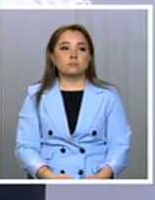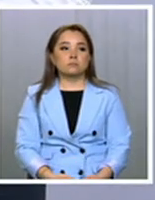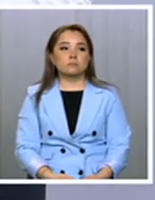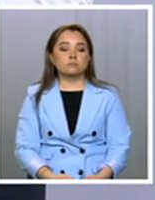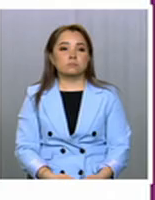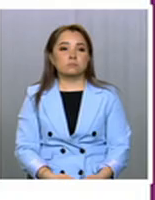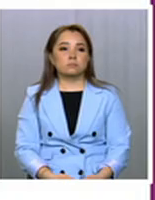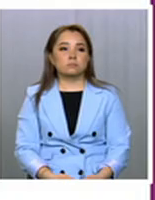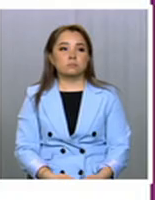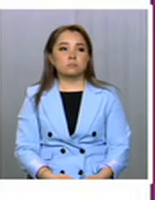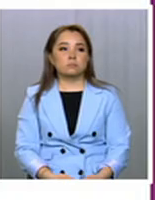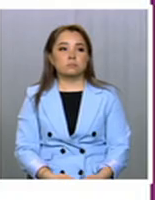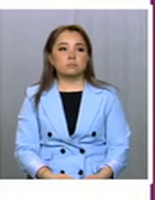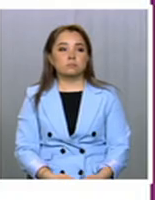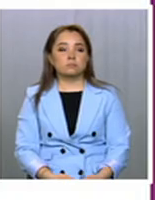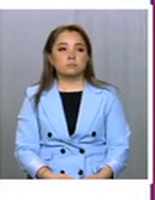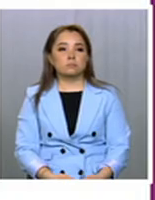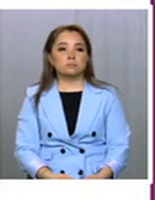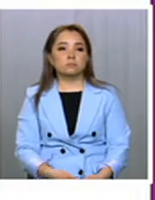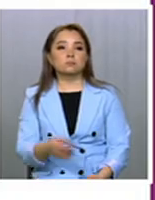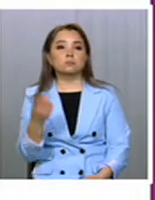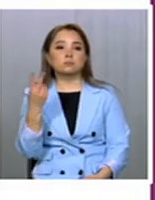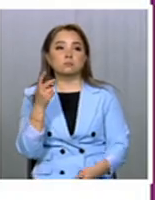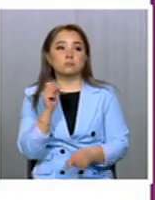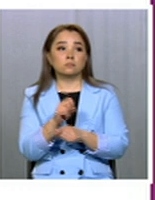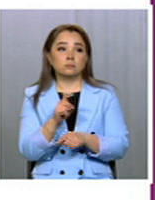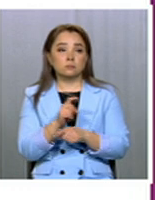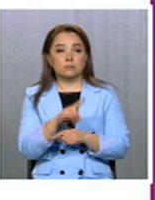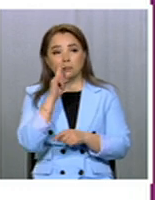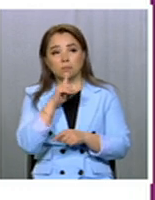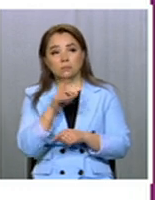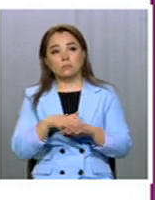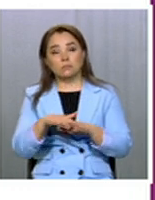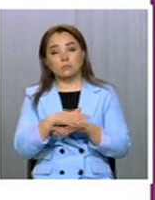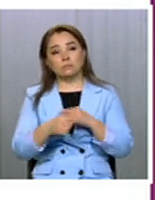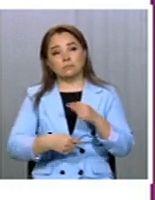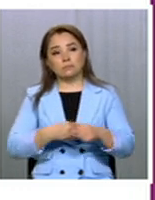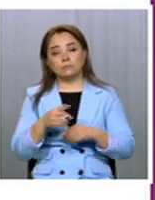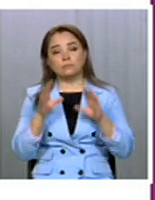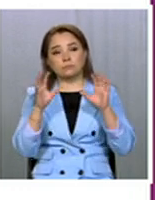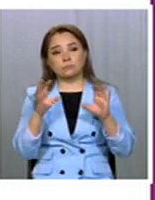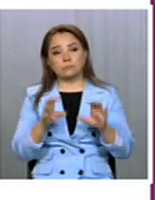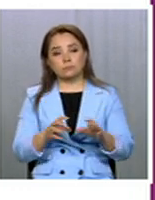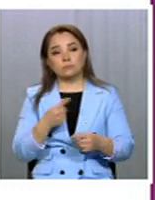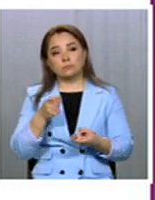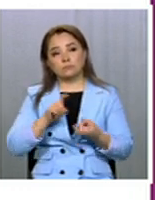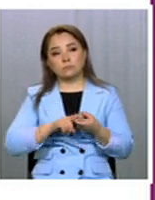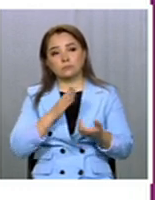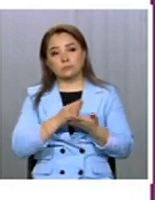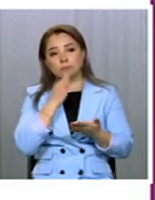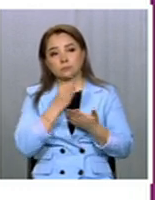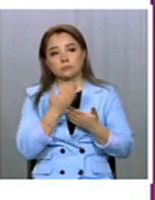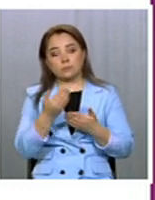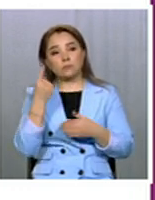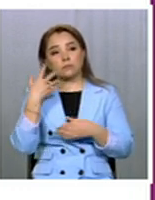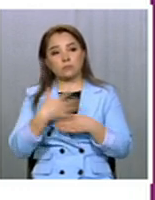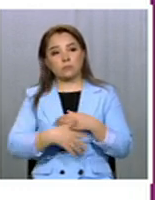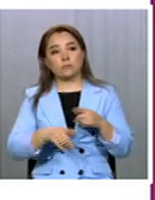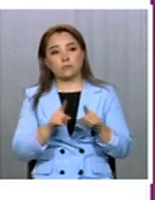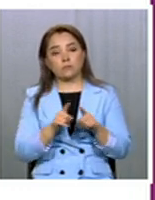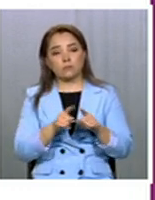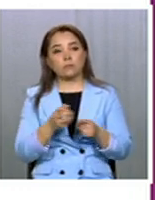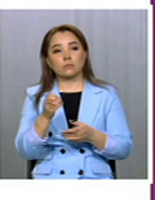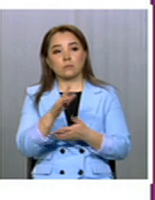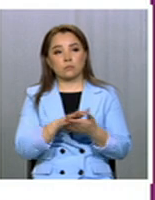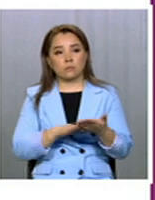Екінші тапсырма. Қазақ халқының әдет құрып, салт дәстүріне байланысты ұғымдарды